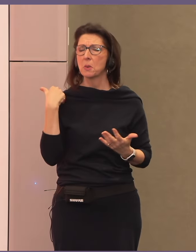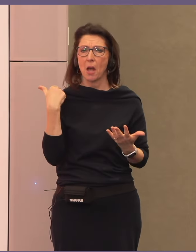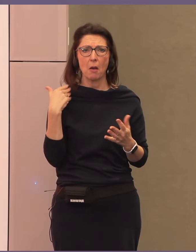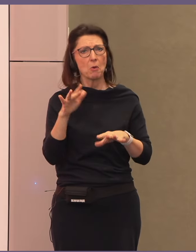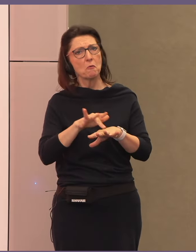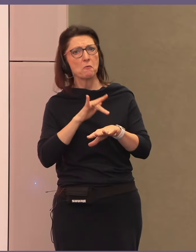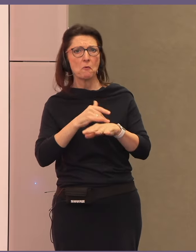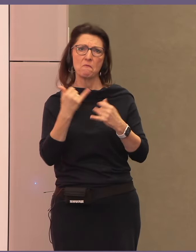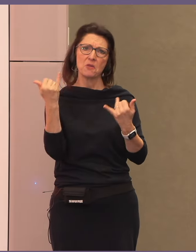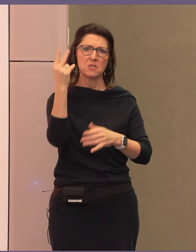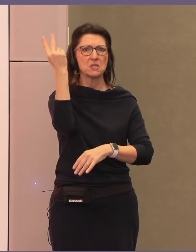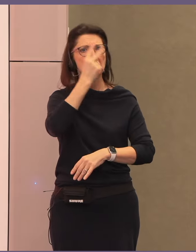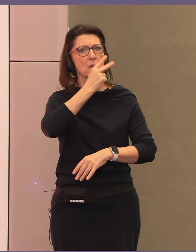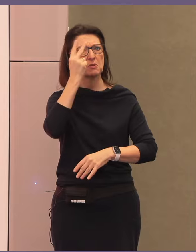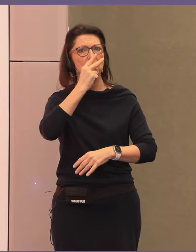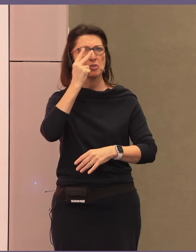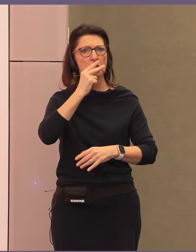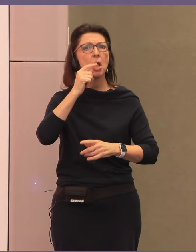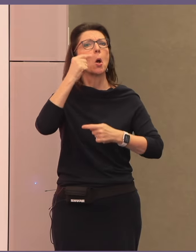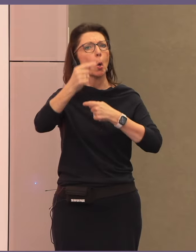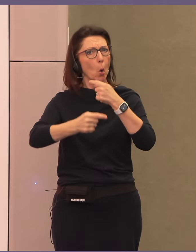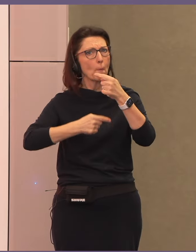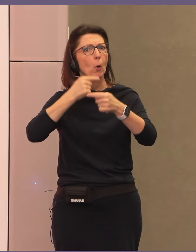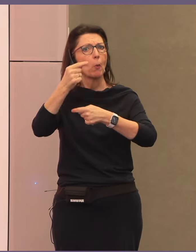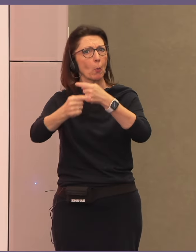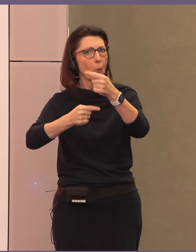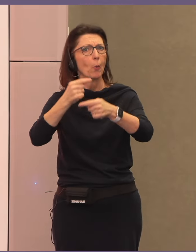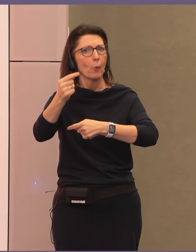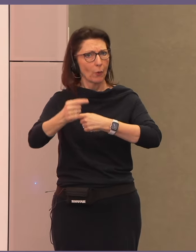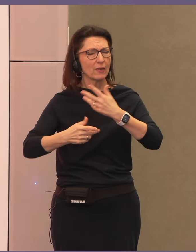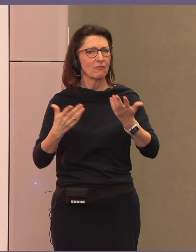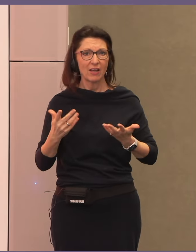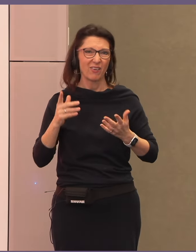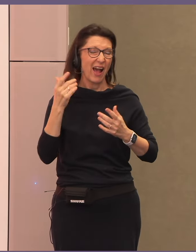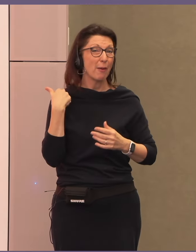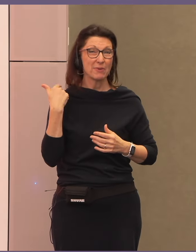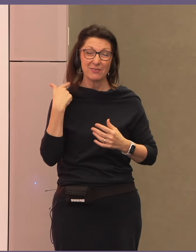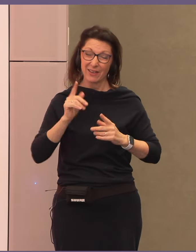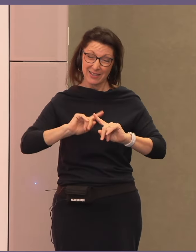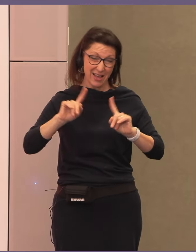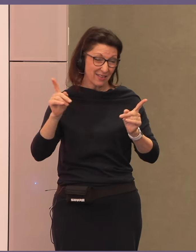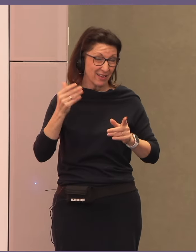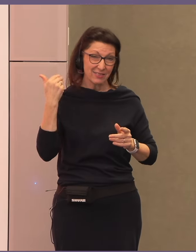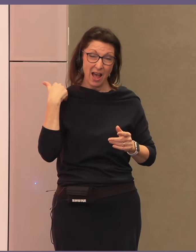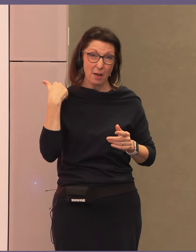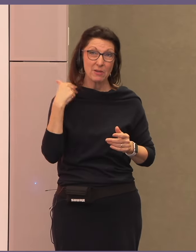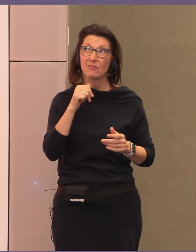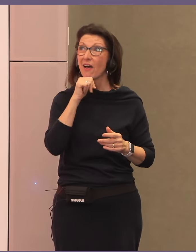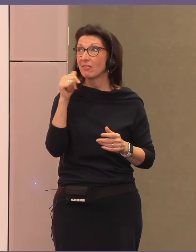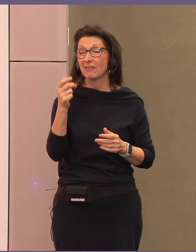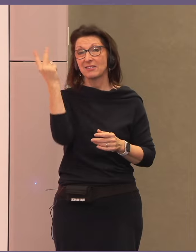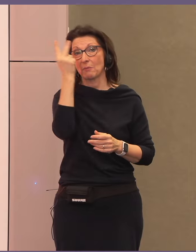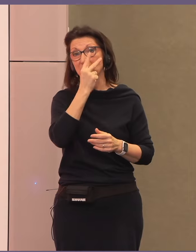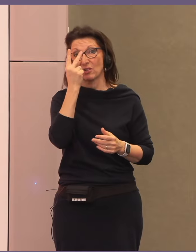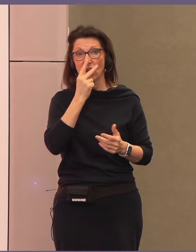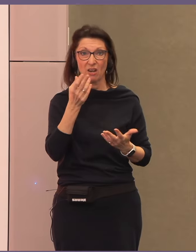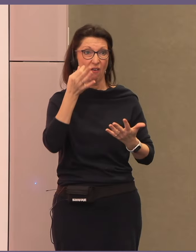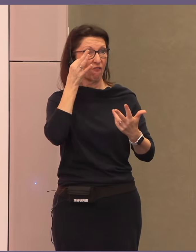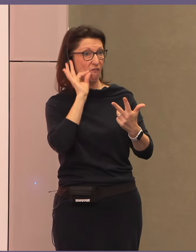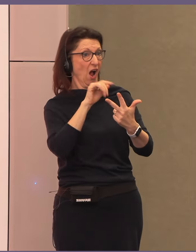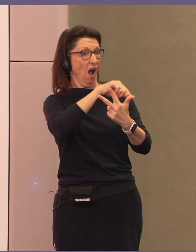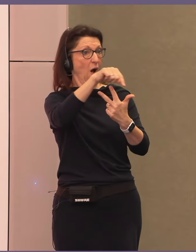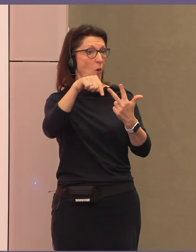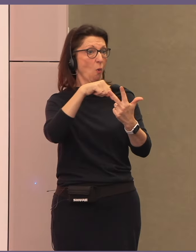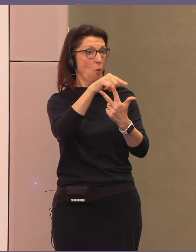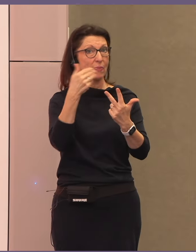das auf das eine das andere folgte. Aber dem war eben nicht so. Es war eben alles andere als gewiss, dass für Frauen ihrer Studentinnen